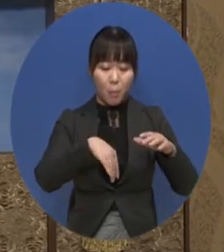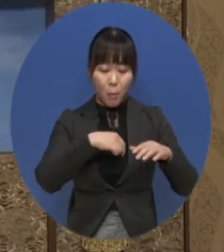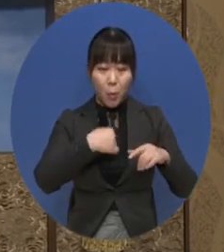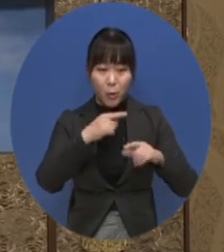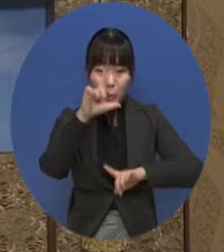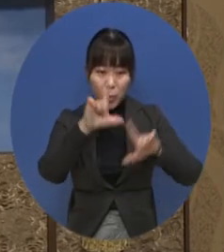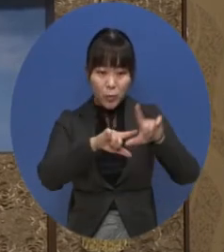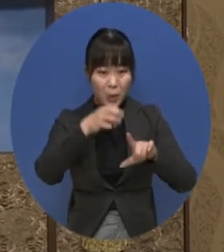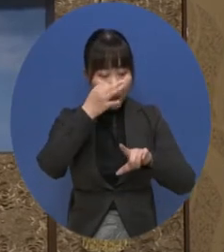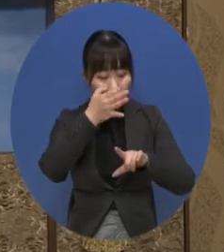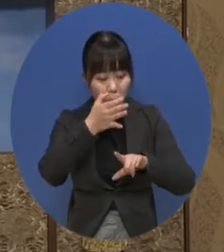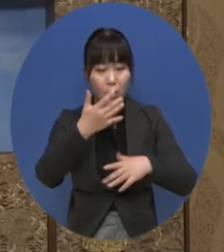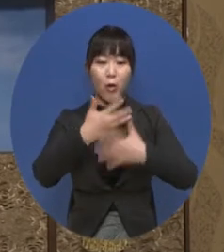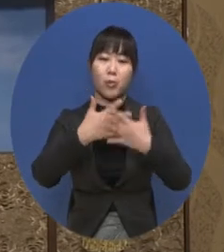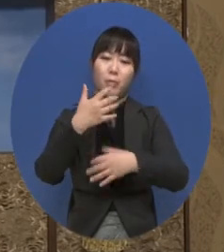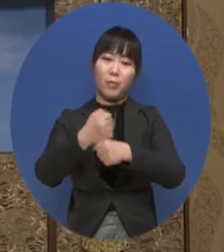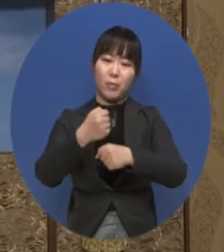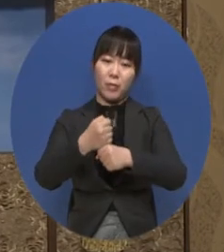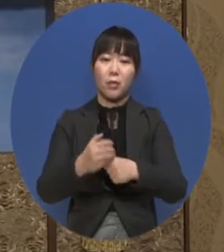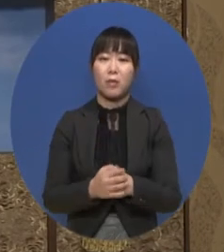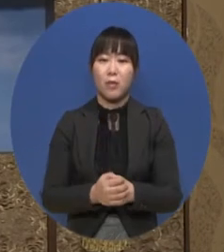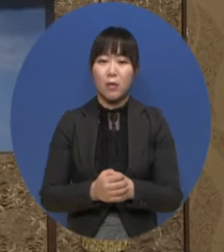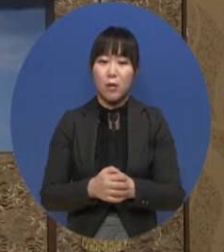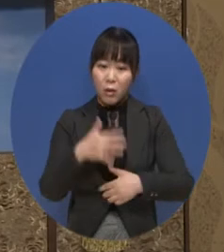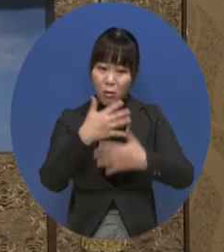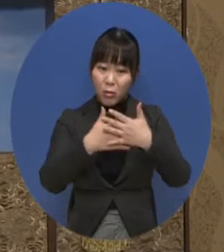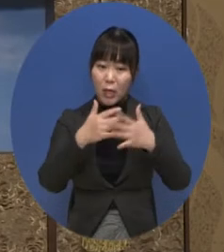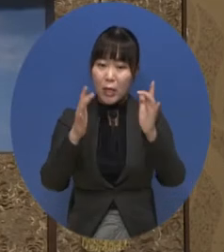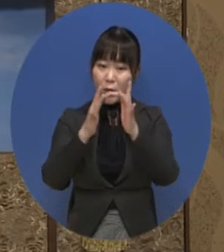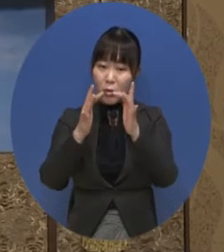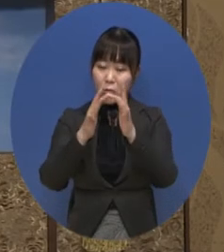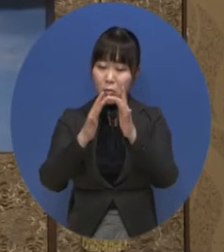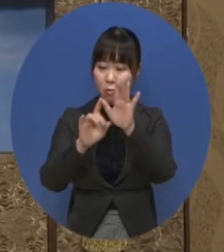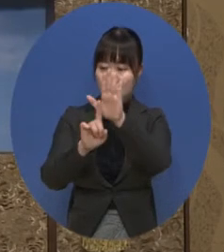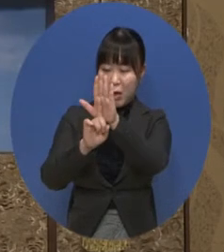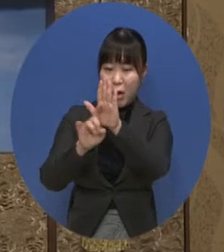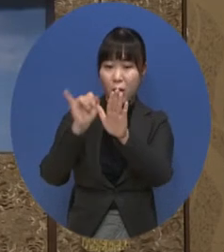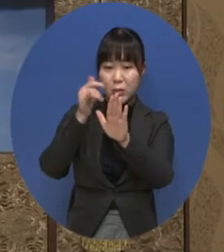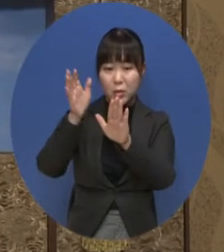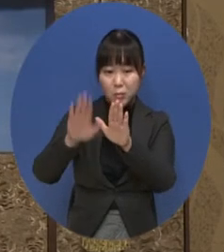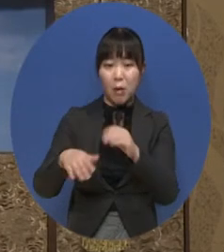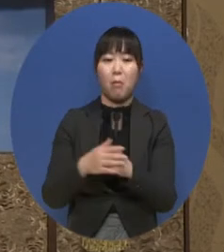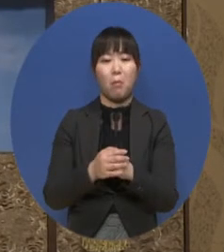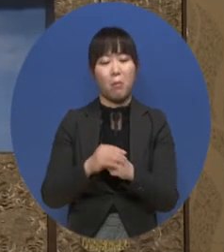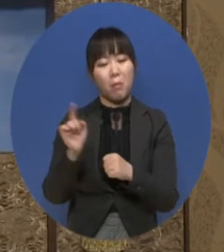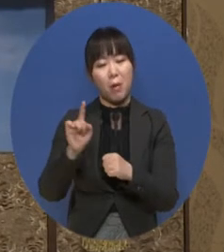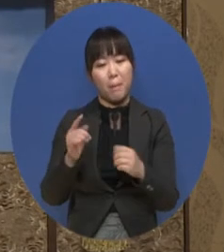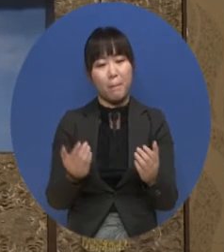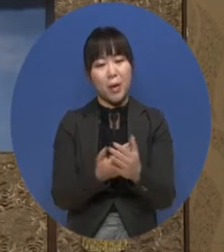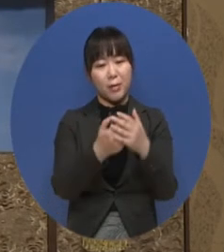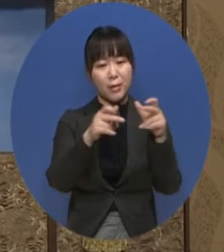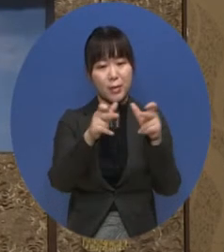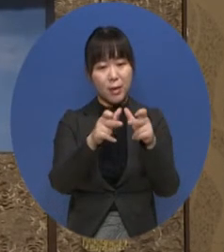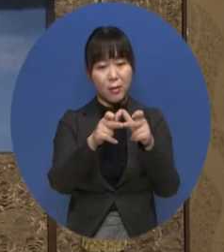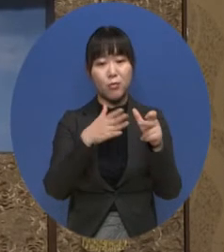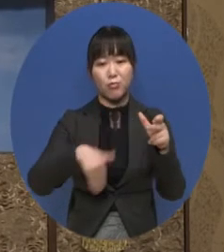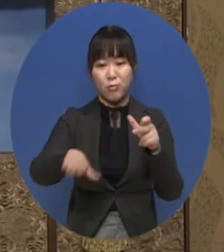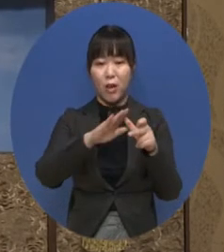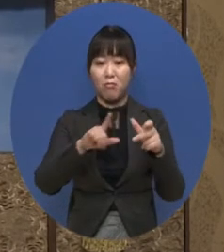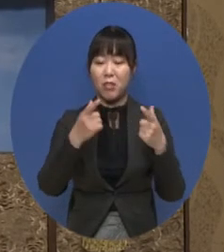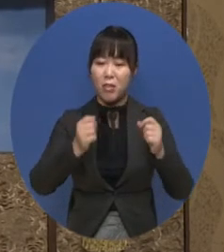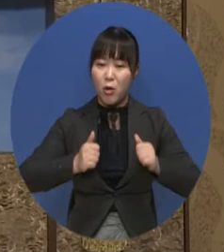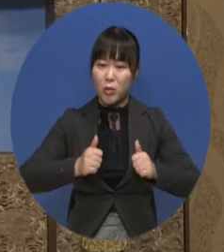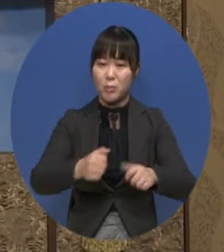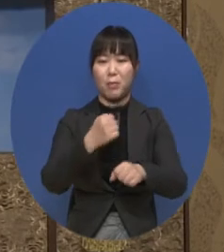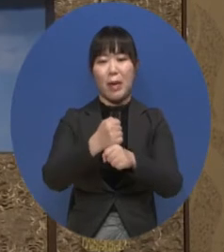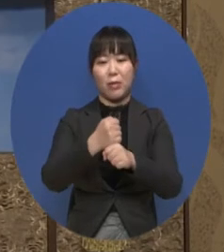해서 영상을 만들었고요. 그 영상은 이제 온라인으로 공개를 하겠지만 뭔가 발달장애인 분들에게 우리 이렇게